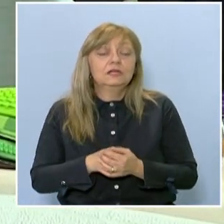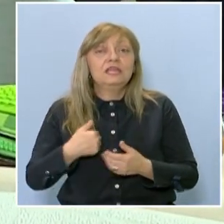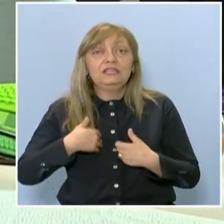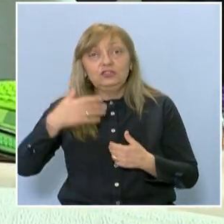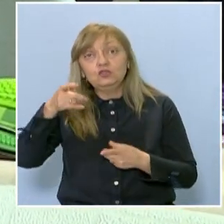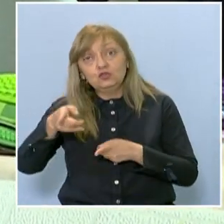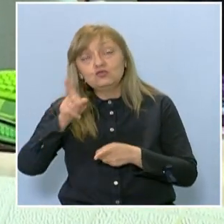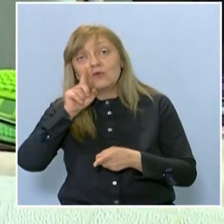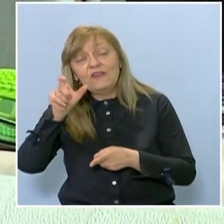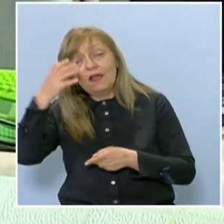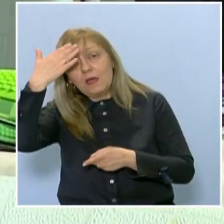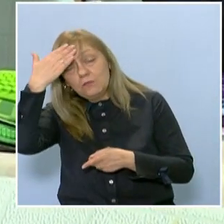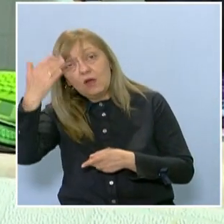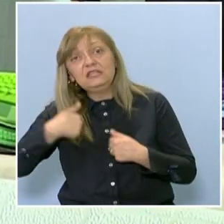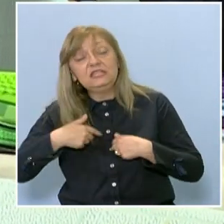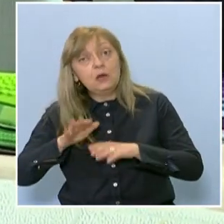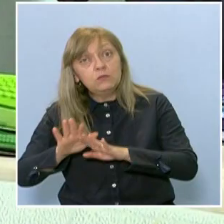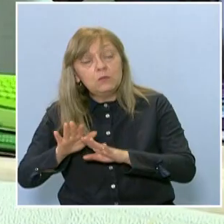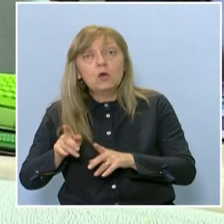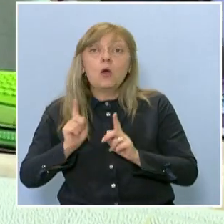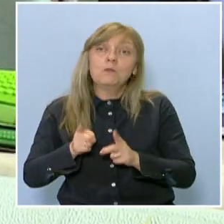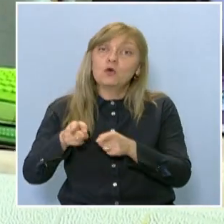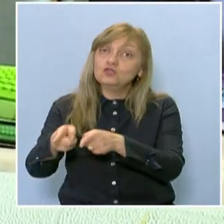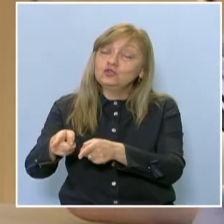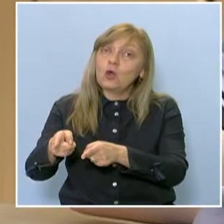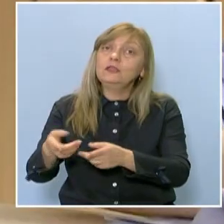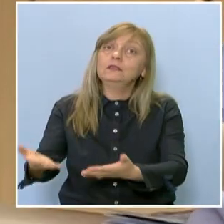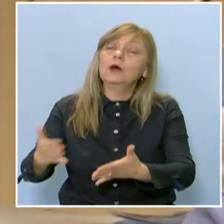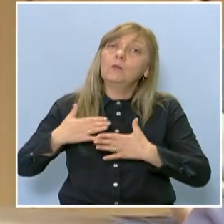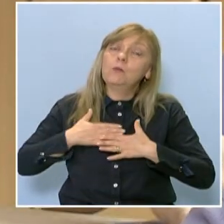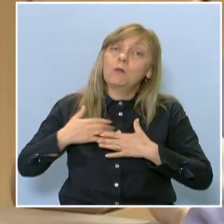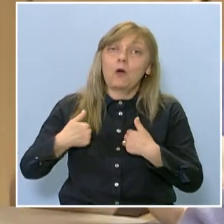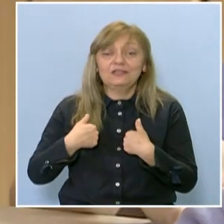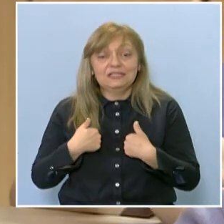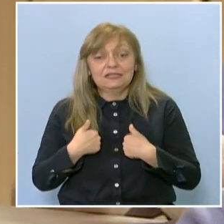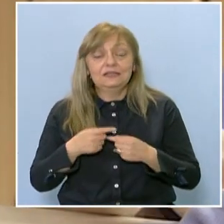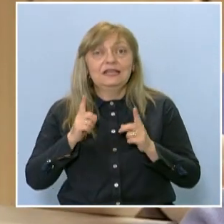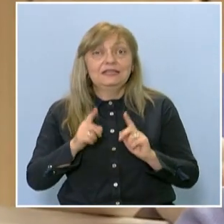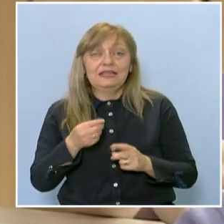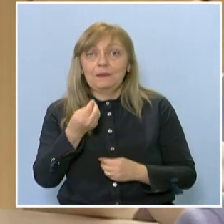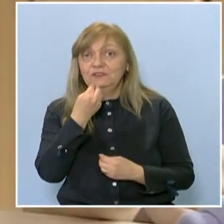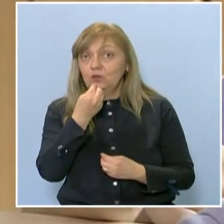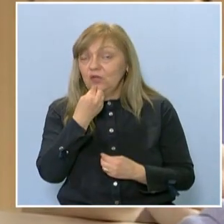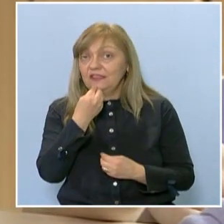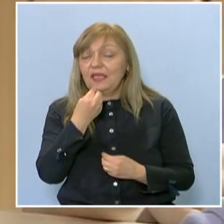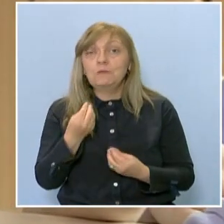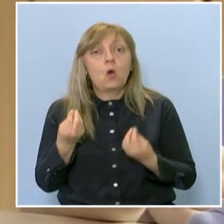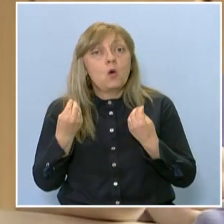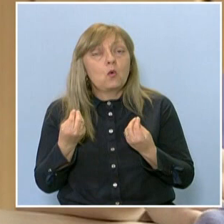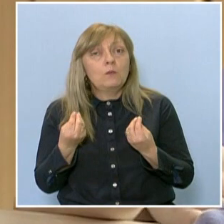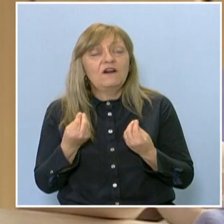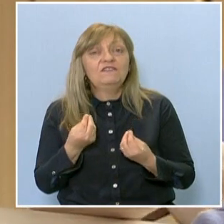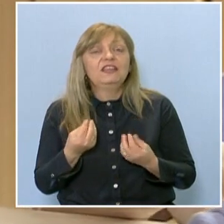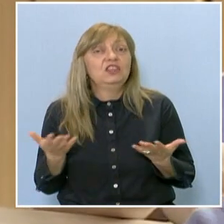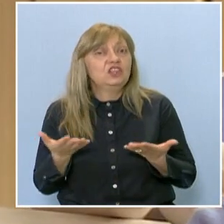му помогнем, може някой ден той да ни помогне на нас. Трябва да ядем хубави неща, за да не се